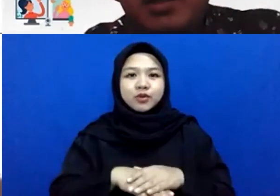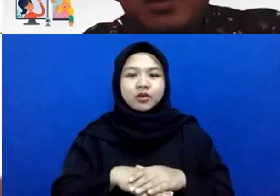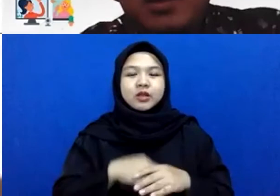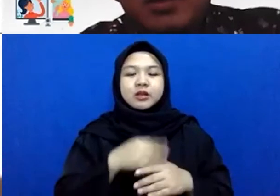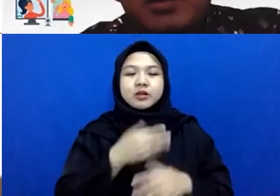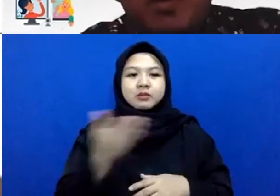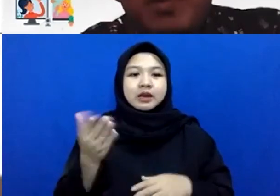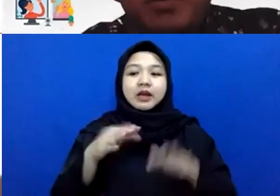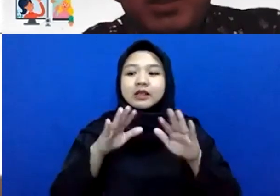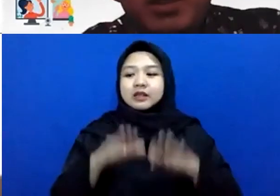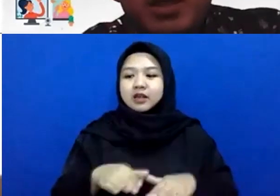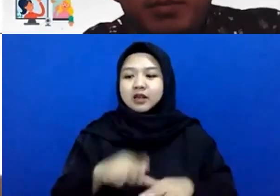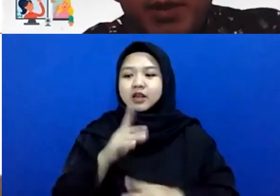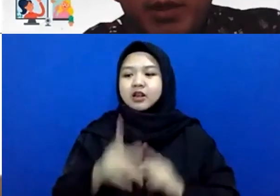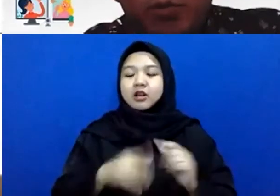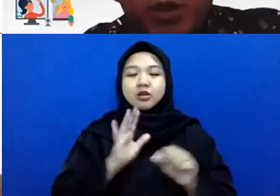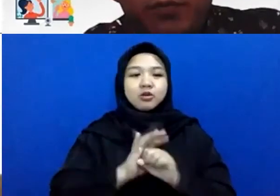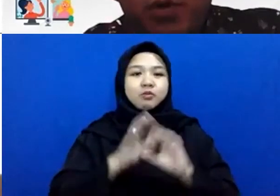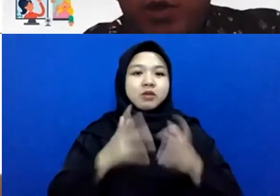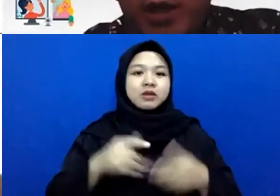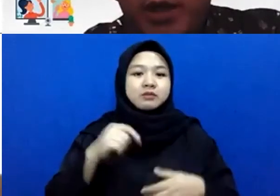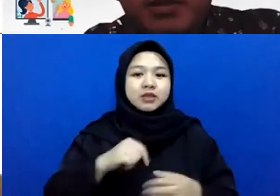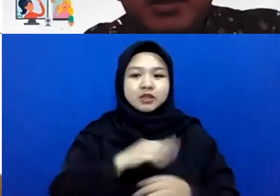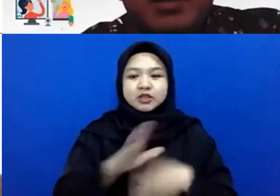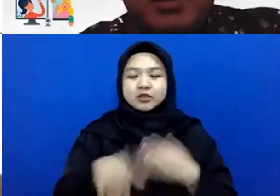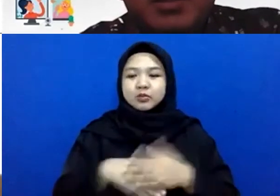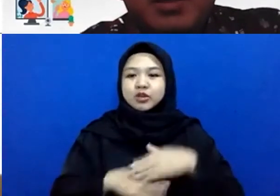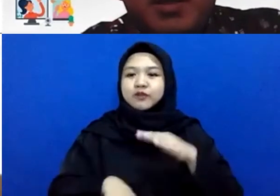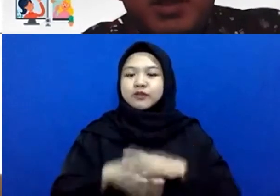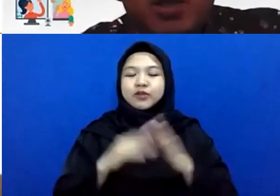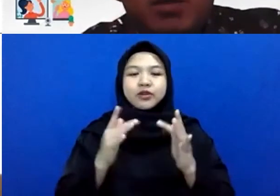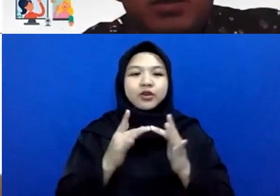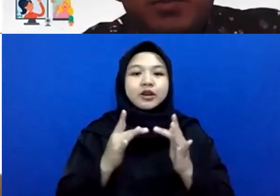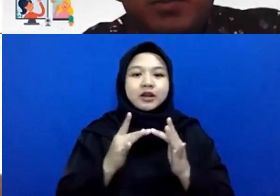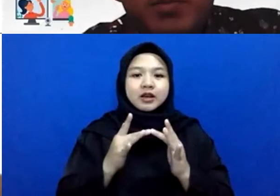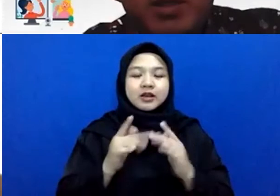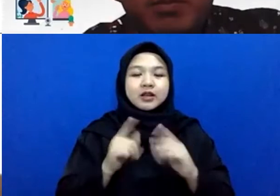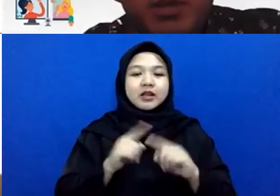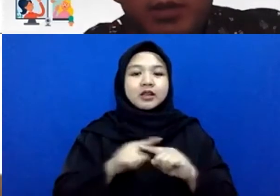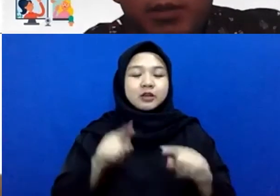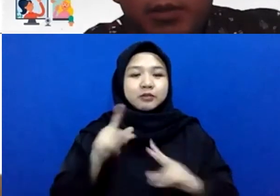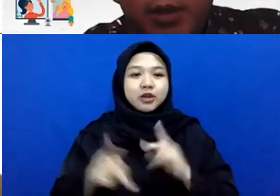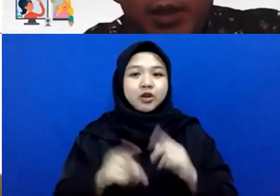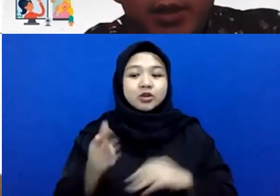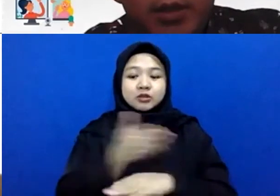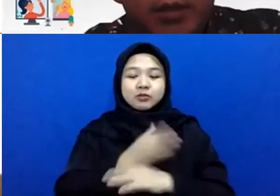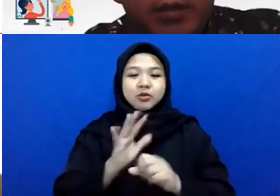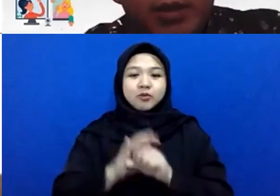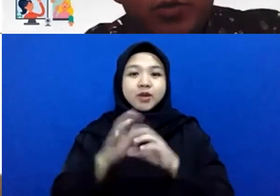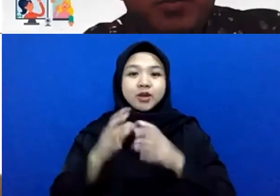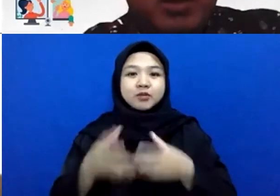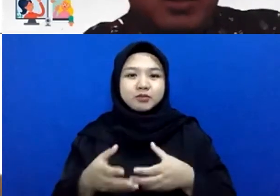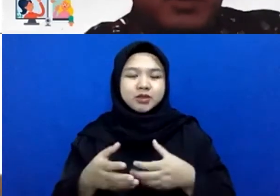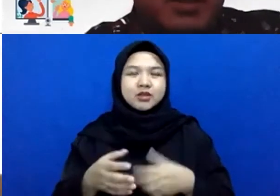tinggal. Kalau pandemi ini ya memang semuanya full online. Tapi kalau sebelum pandemi ya